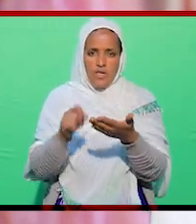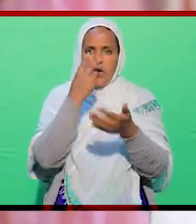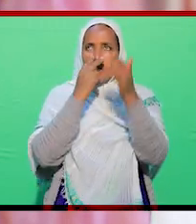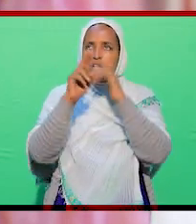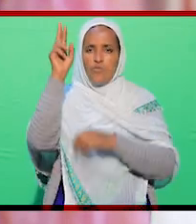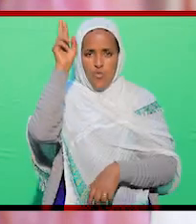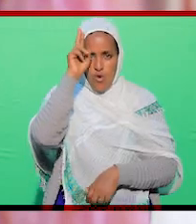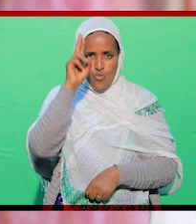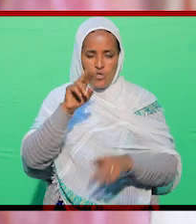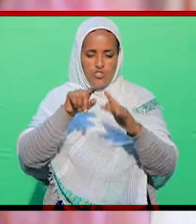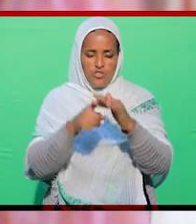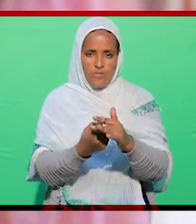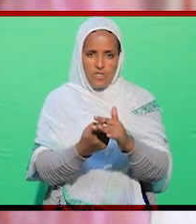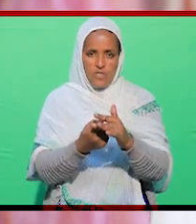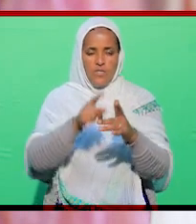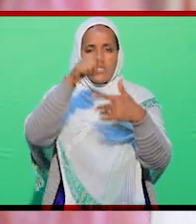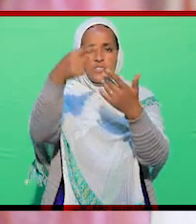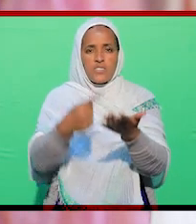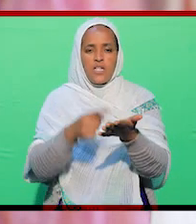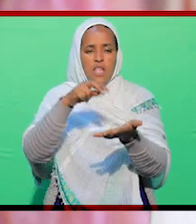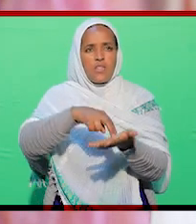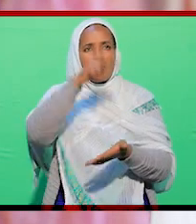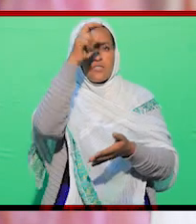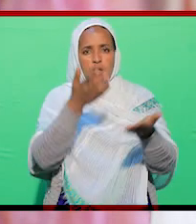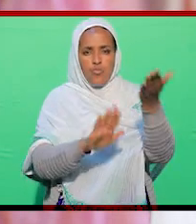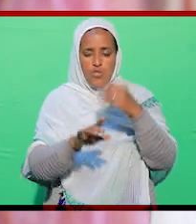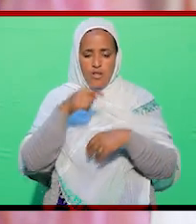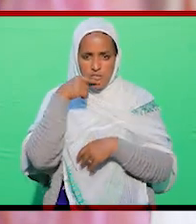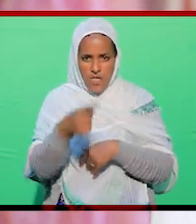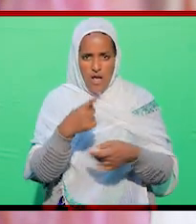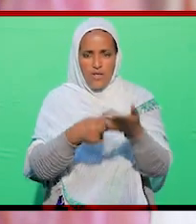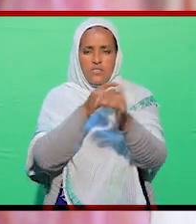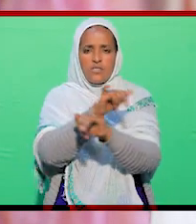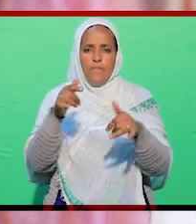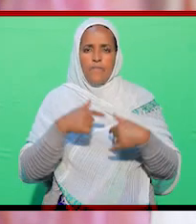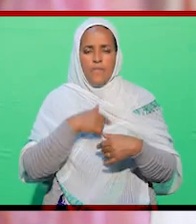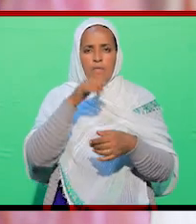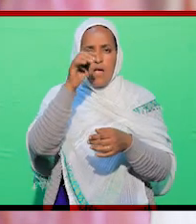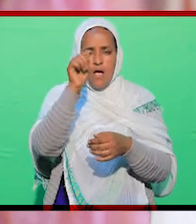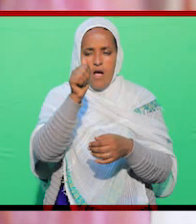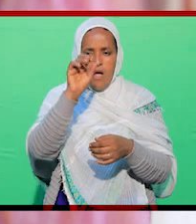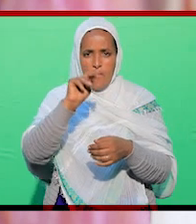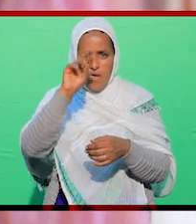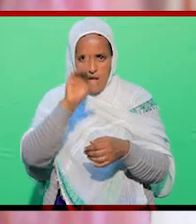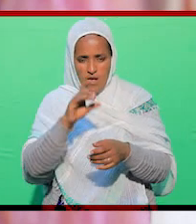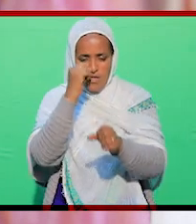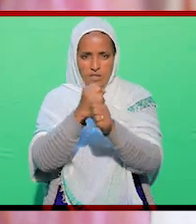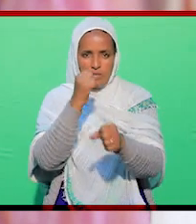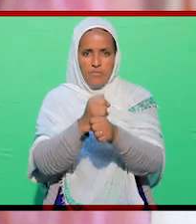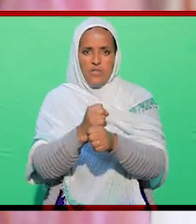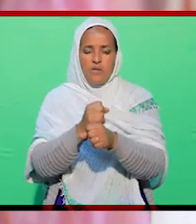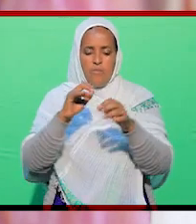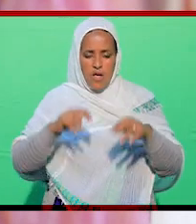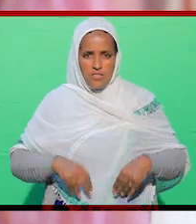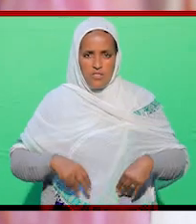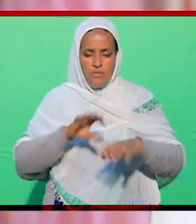እስኪ ከመጀመሪያው ጻፊ ከነብዩ ሄኖክን ጀምር ስለ ትንሣኤ ሙታን ሲናገር እንዲህ ይላል፣